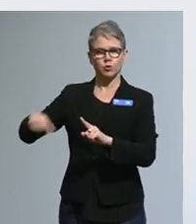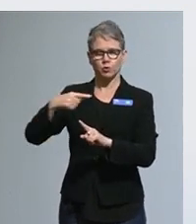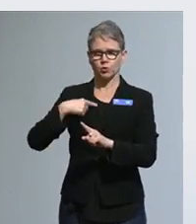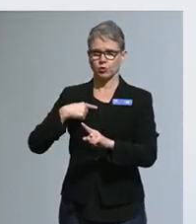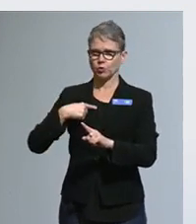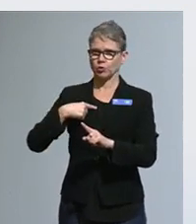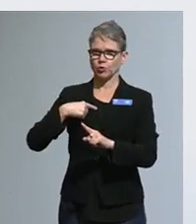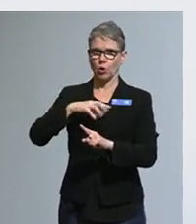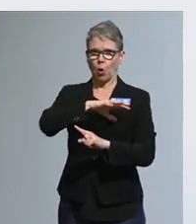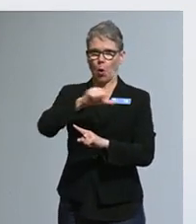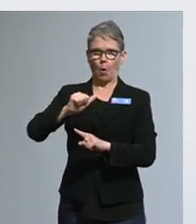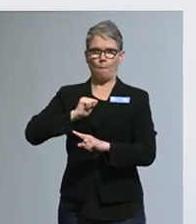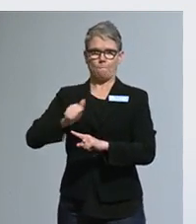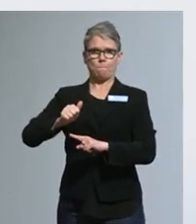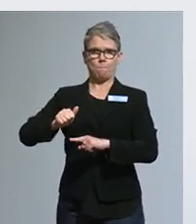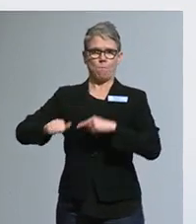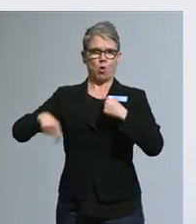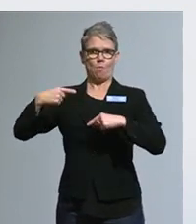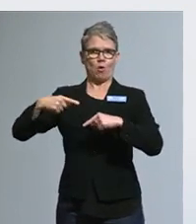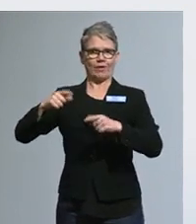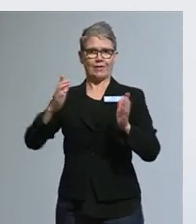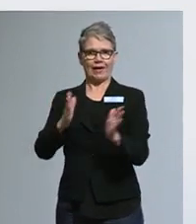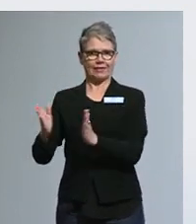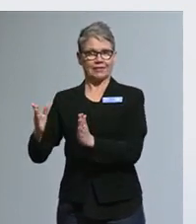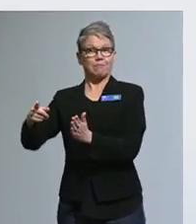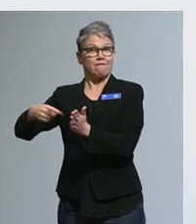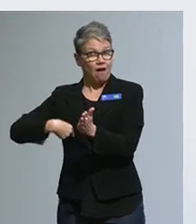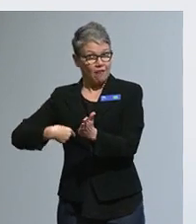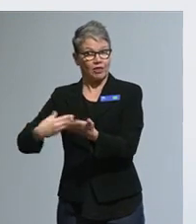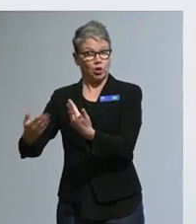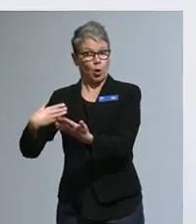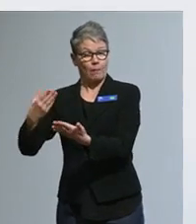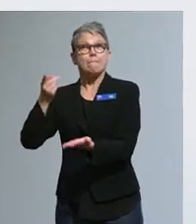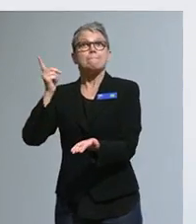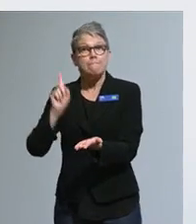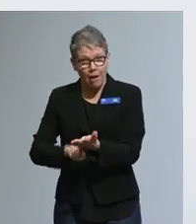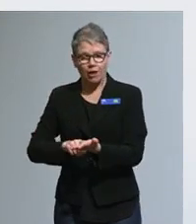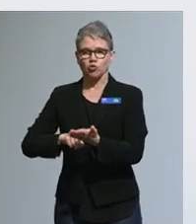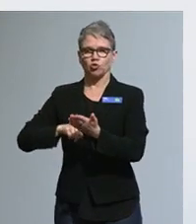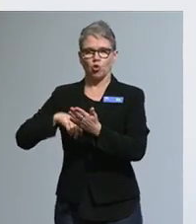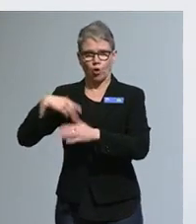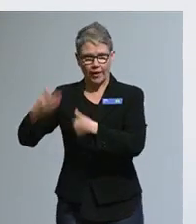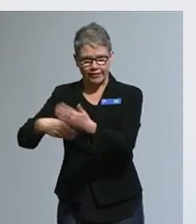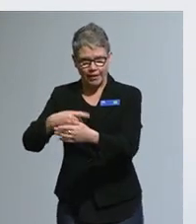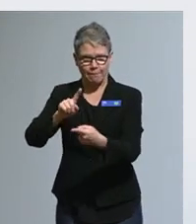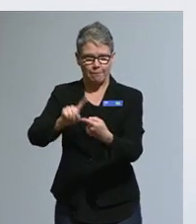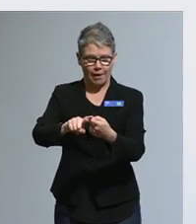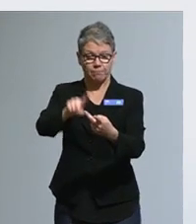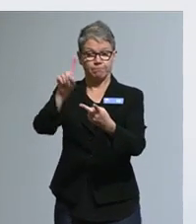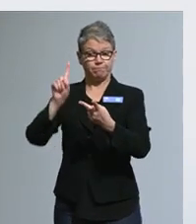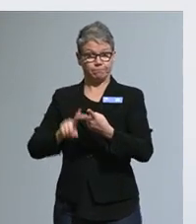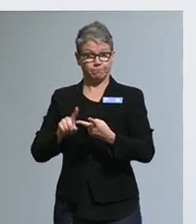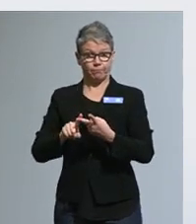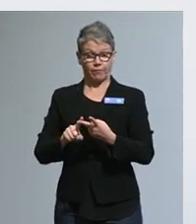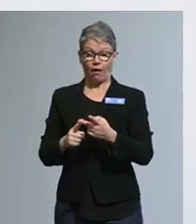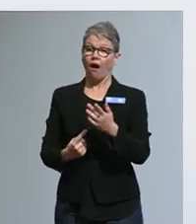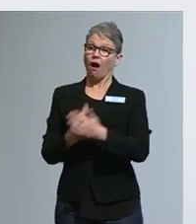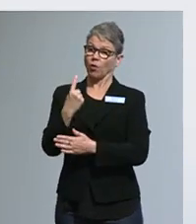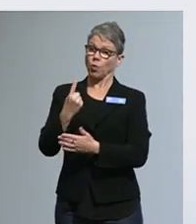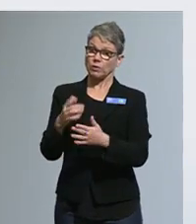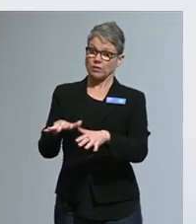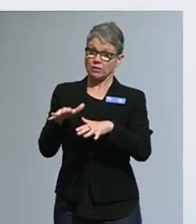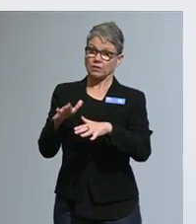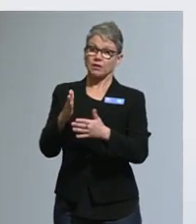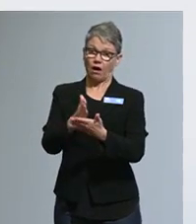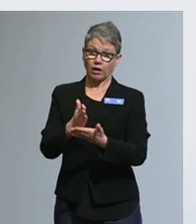koko monopolijärjestelmän edellyttämät toimenpiteet on pakko saada eteenpäin. Ja sitten toinen on tämä akuutimpi asia, joka nyt